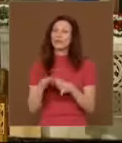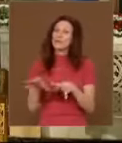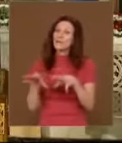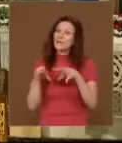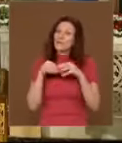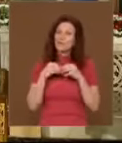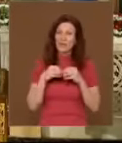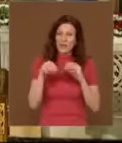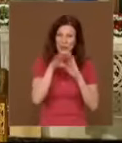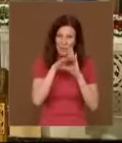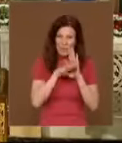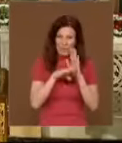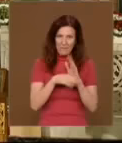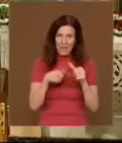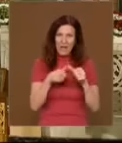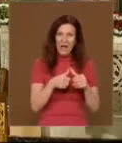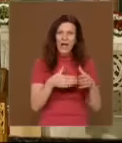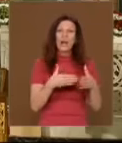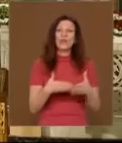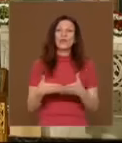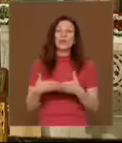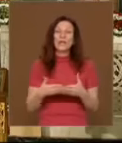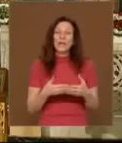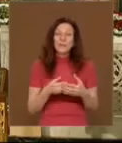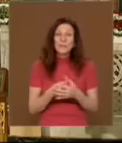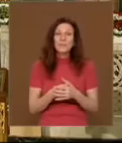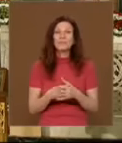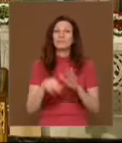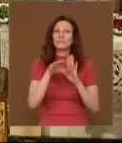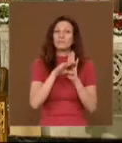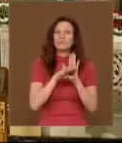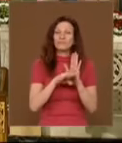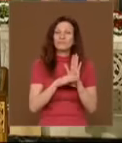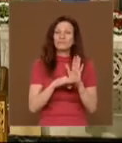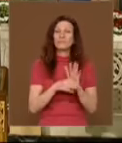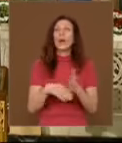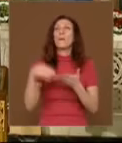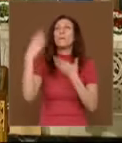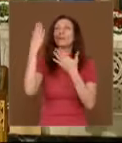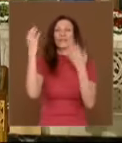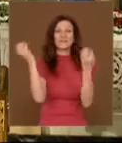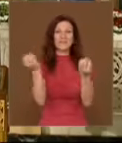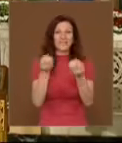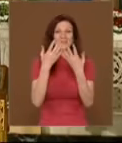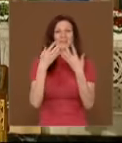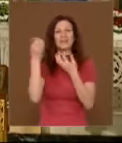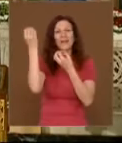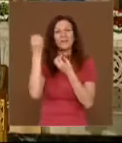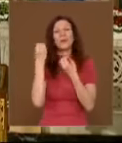на Православната църква, последованието на Божествената светлина, на благодатната